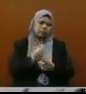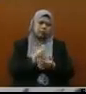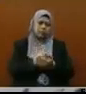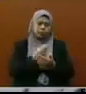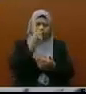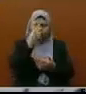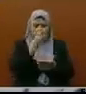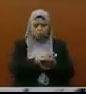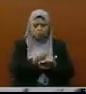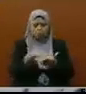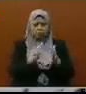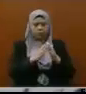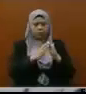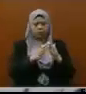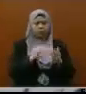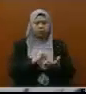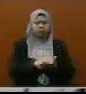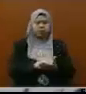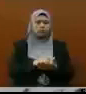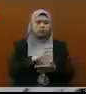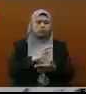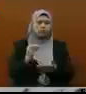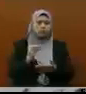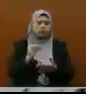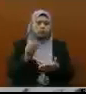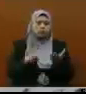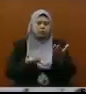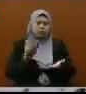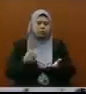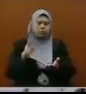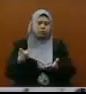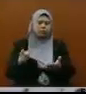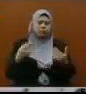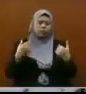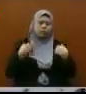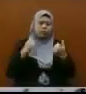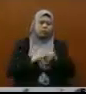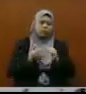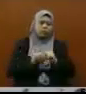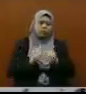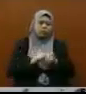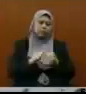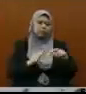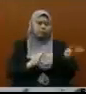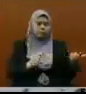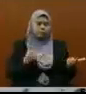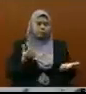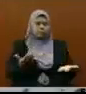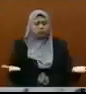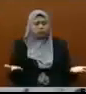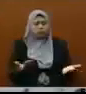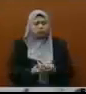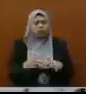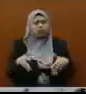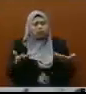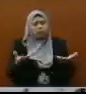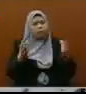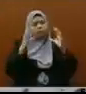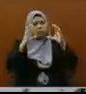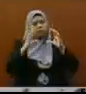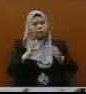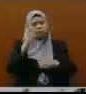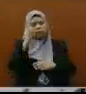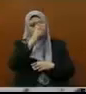mungkin disebabkan faktor-faktor teknikal dan sebagainya, mereka ini tidak dapat memperoleh pembiayaan. Jadi bagaimana